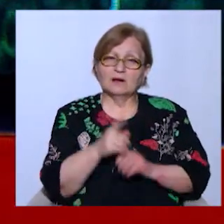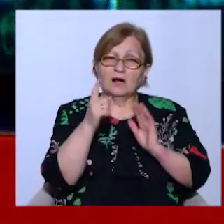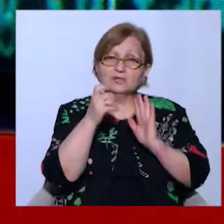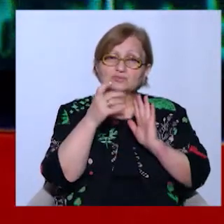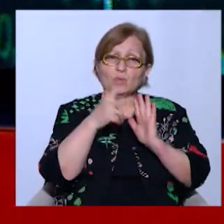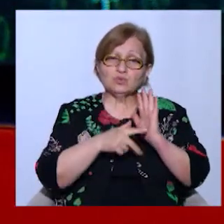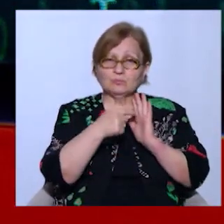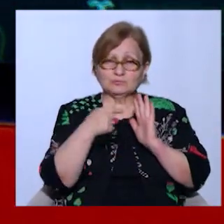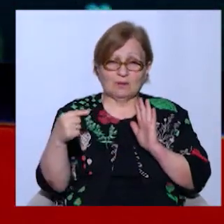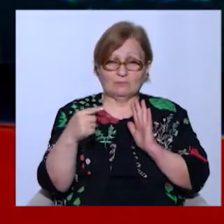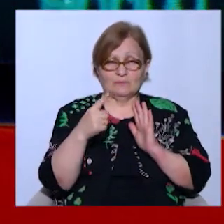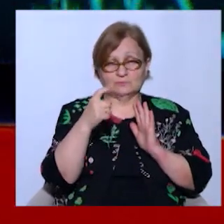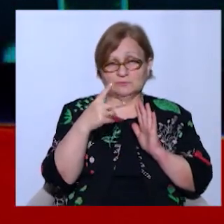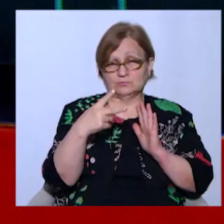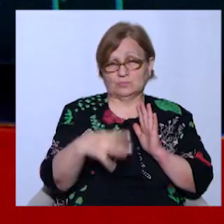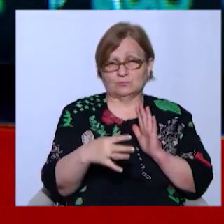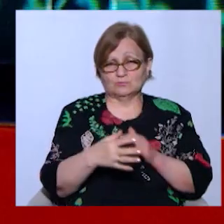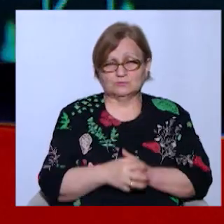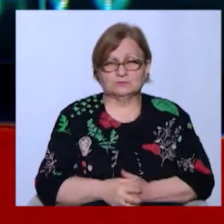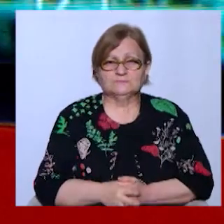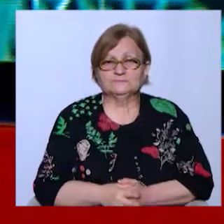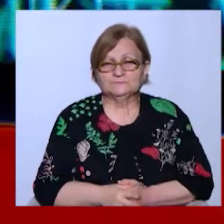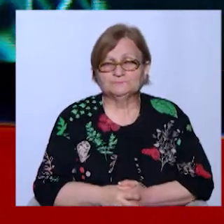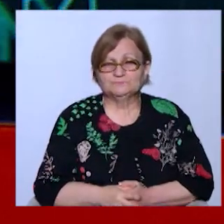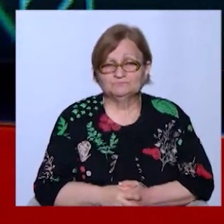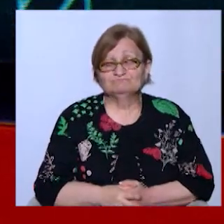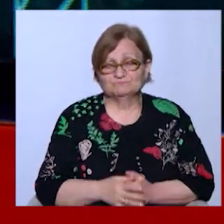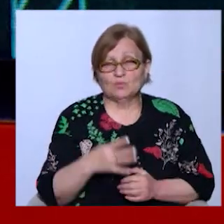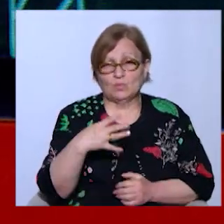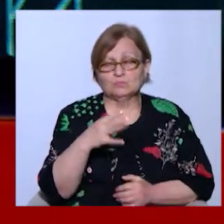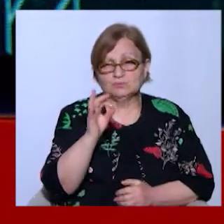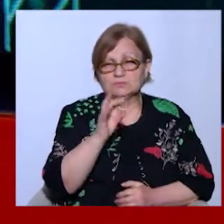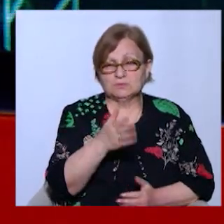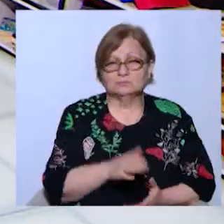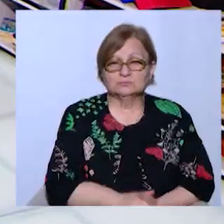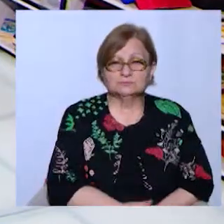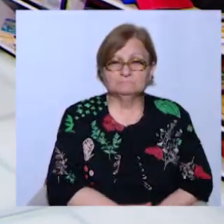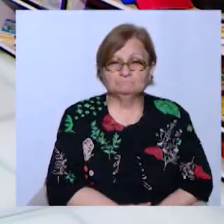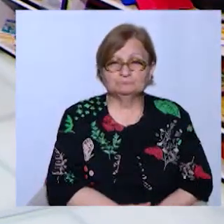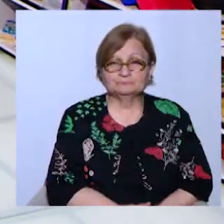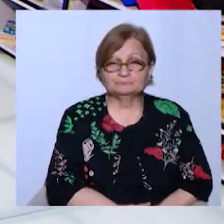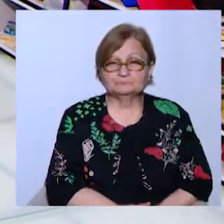წრფე. ცხადი ეს კუთხე არის 40 გრადუსი.